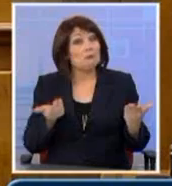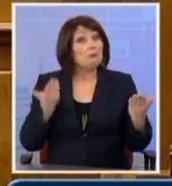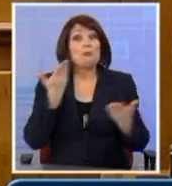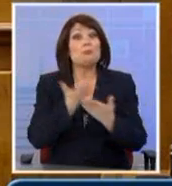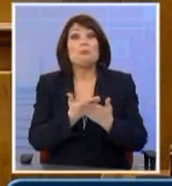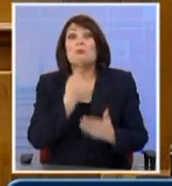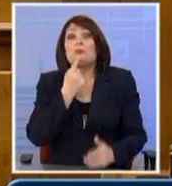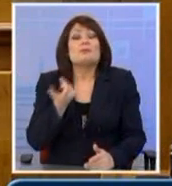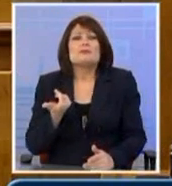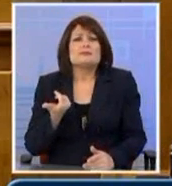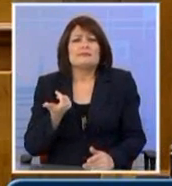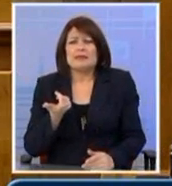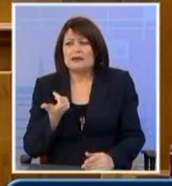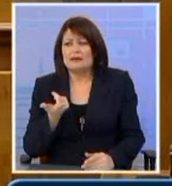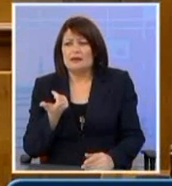είναι